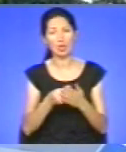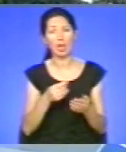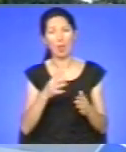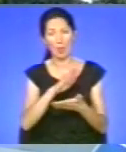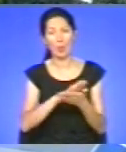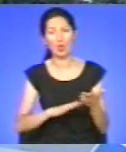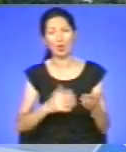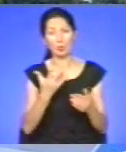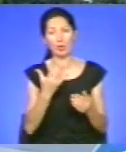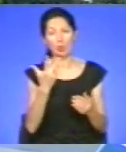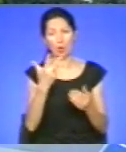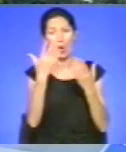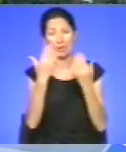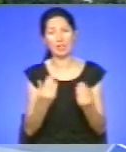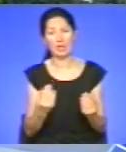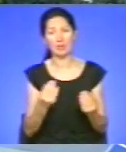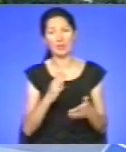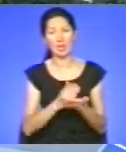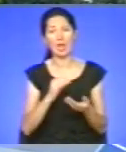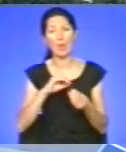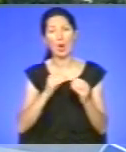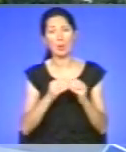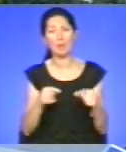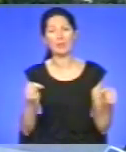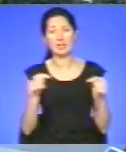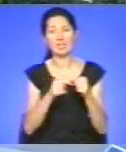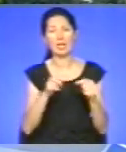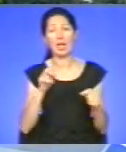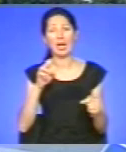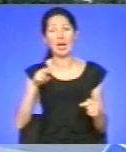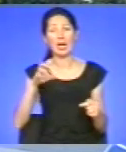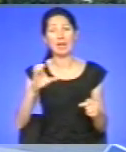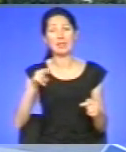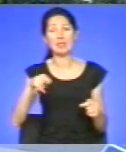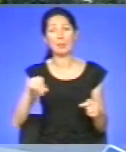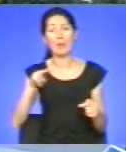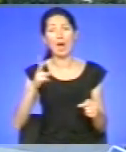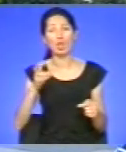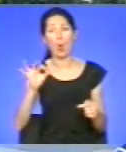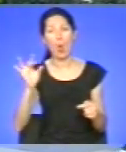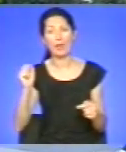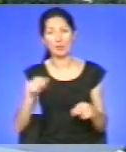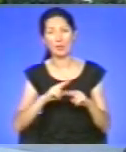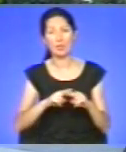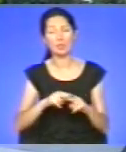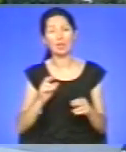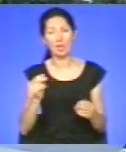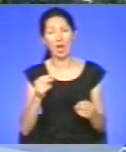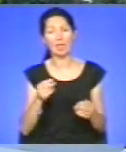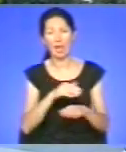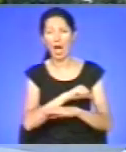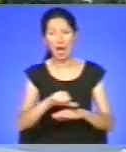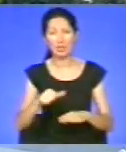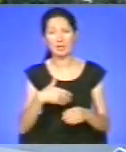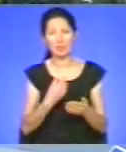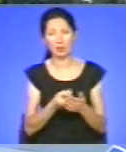3 днів, тому що є проблема визначення спадкоємця, тобто паспортні дані, адрес, там свої нюанси банківські, як тільки